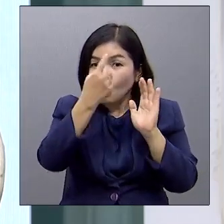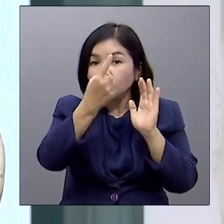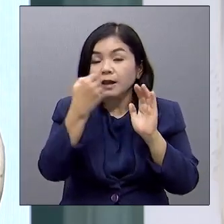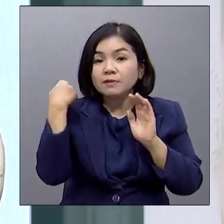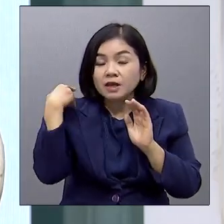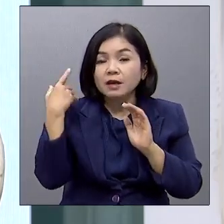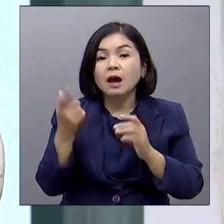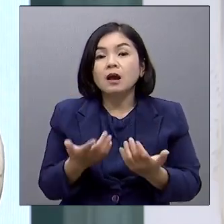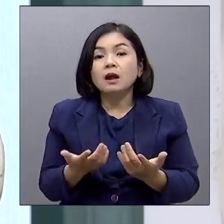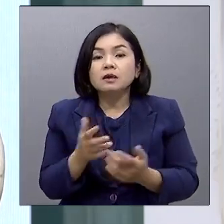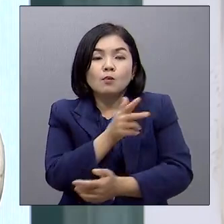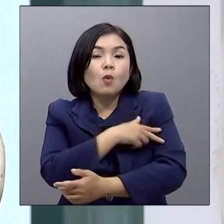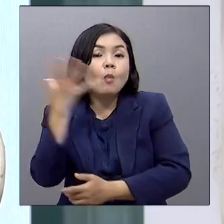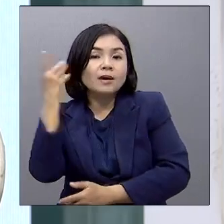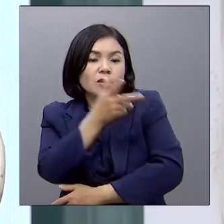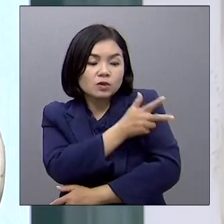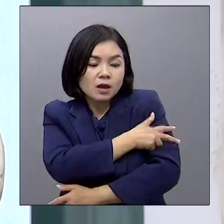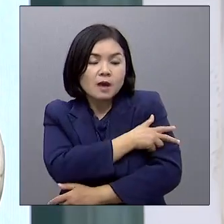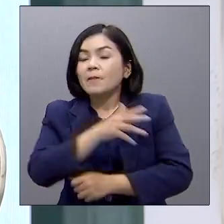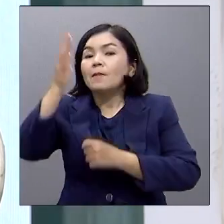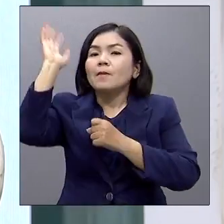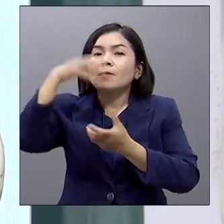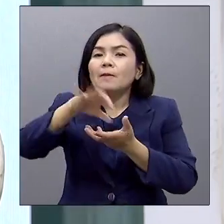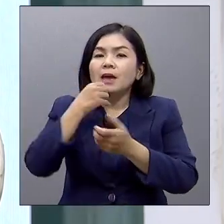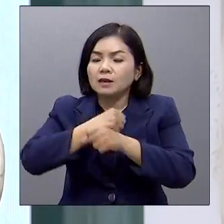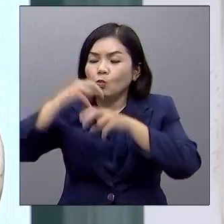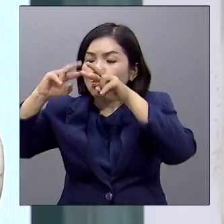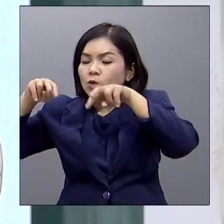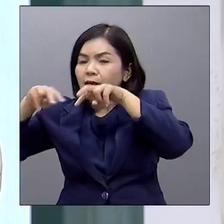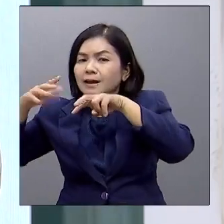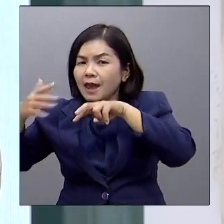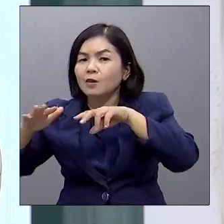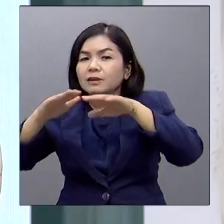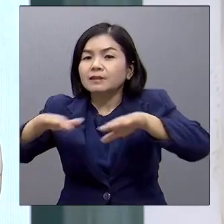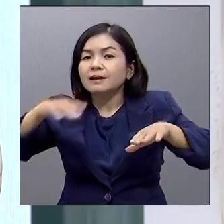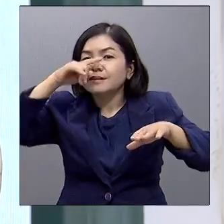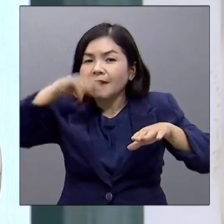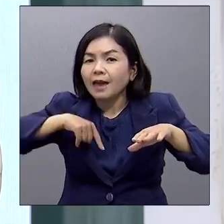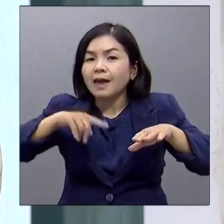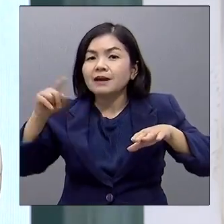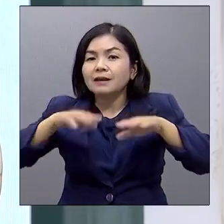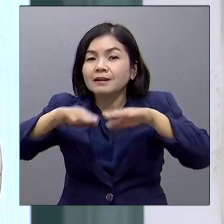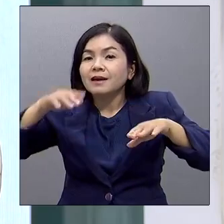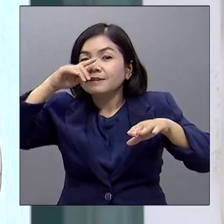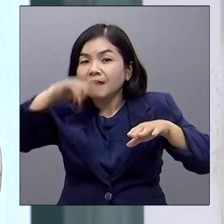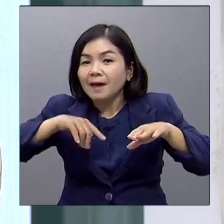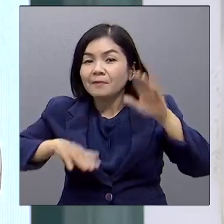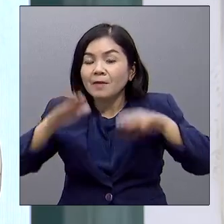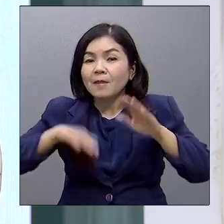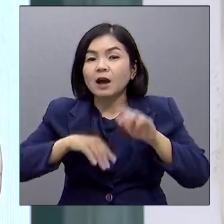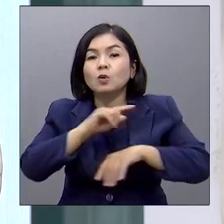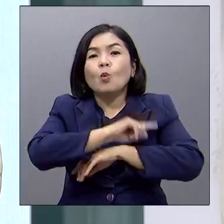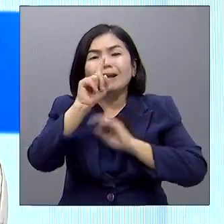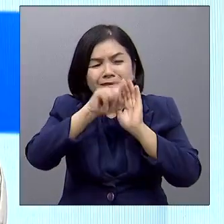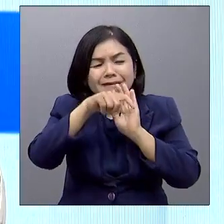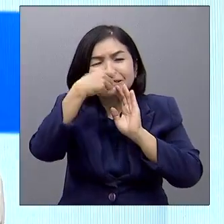เมอวานนี้ด็เตกอเซ็มและคอนเขตได้พีเซ็นต์่ในทำวจัยแลวในธมไยเฉลยแล้ของเด็กไยตกประมาณวนละ 10 นาที